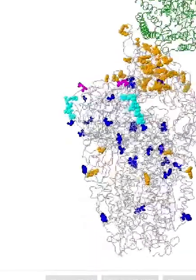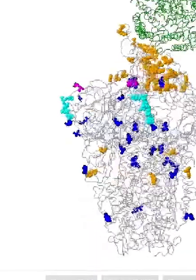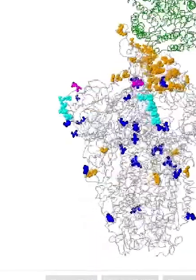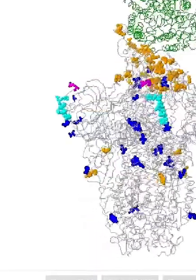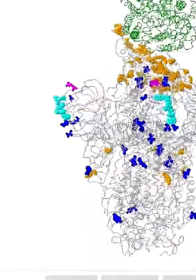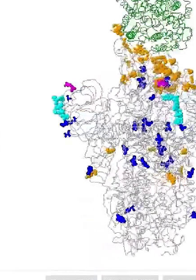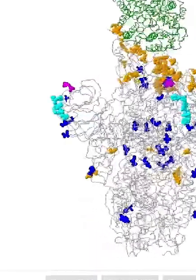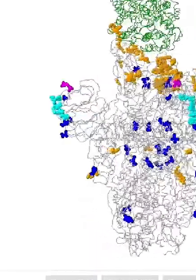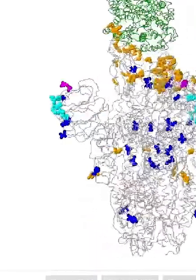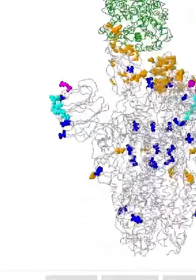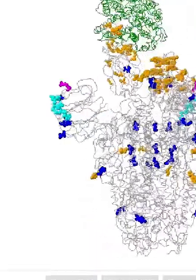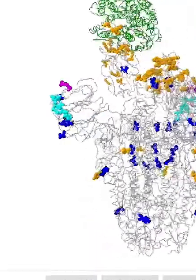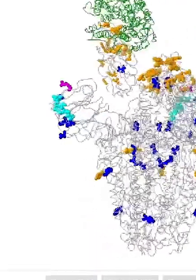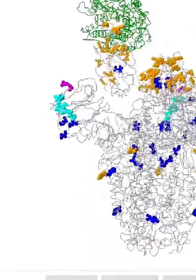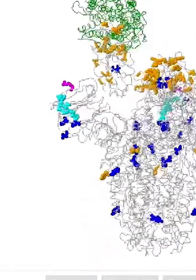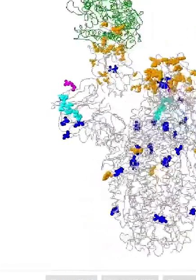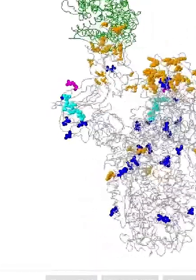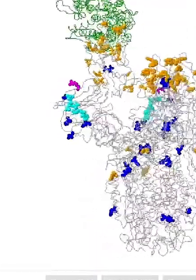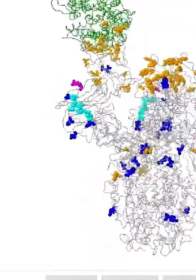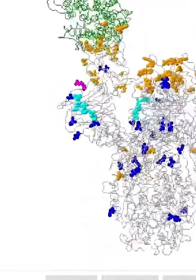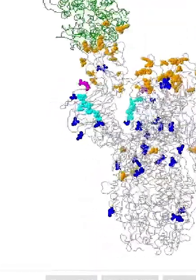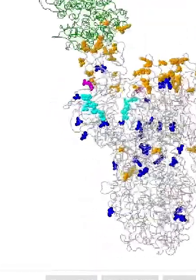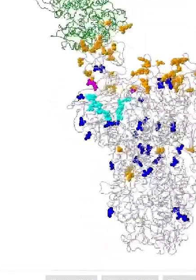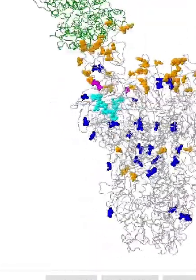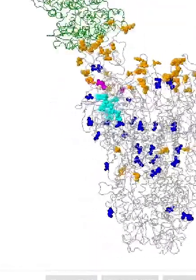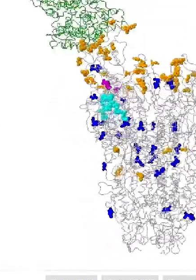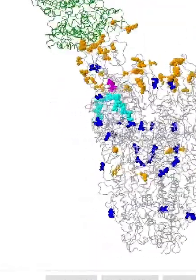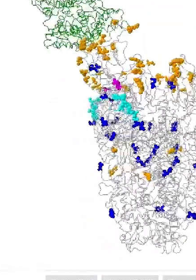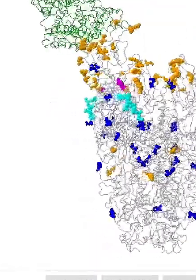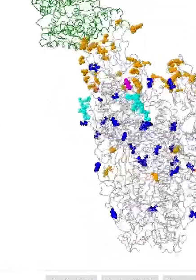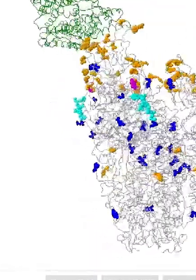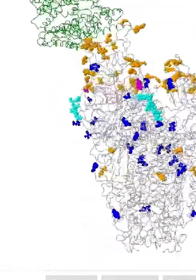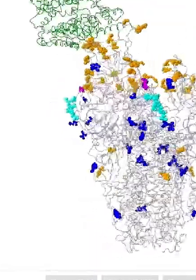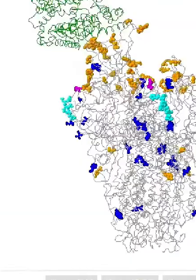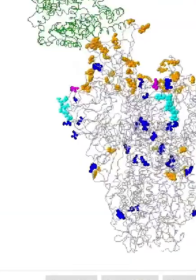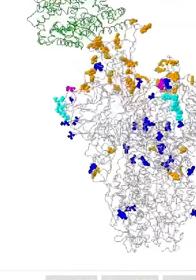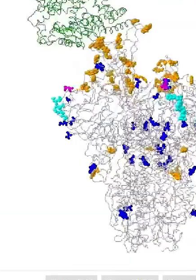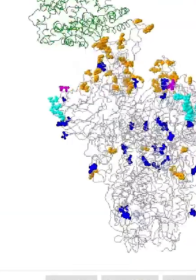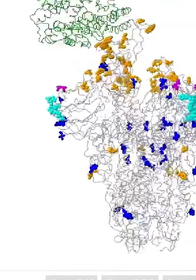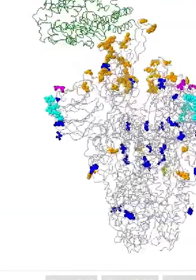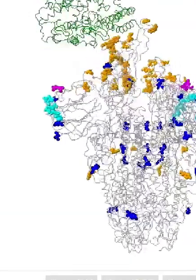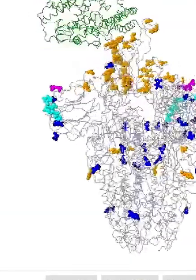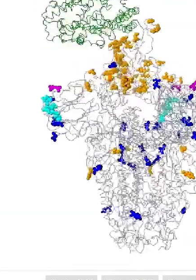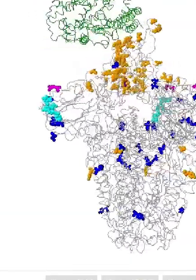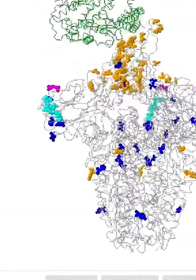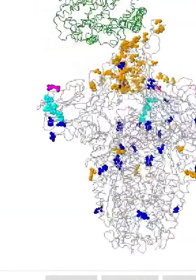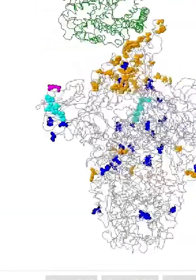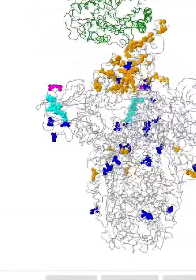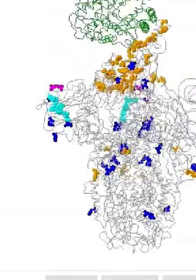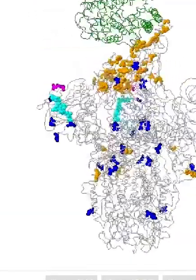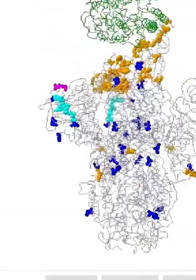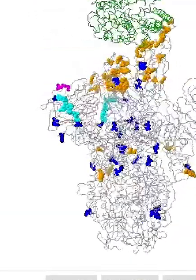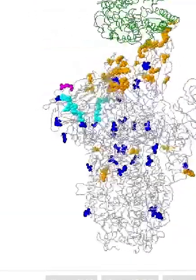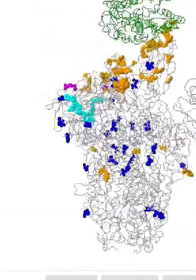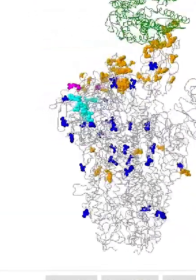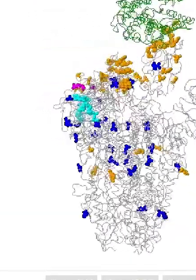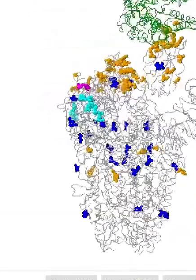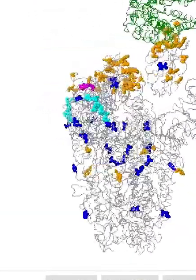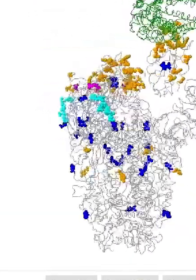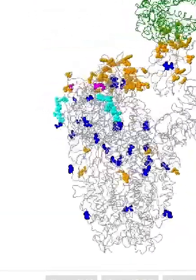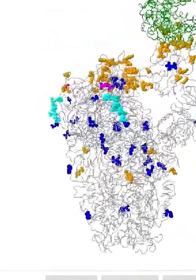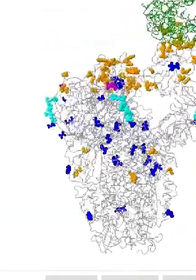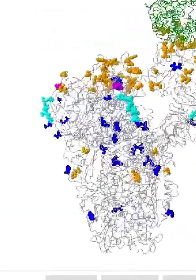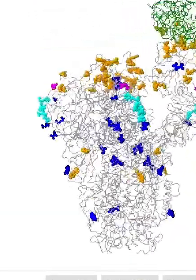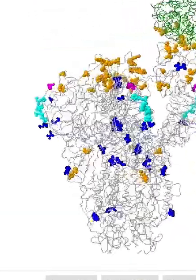比 BA.2.12.1 高，当然也比 BA.2 高很多啦。那我希望